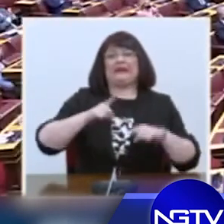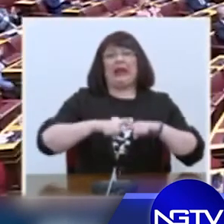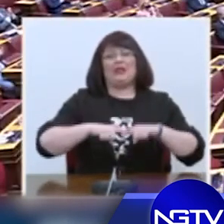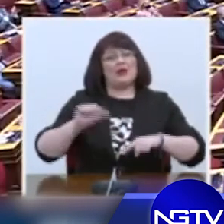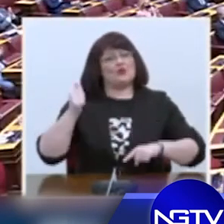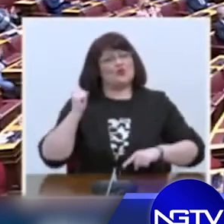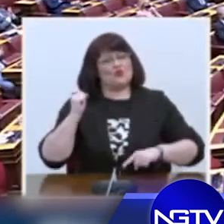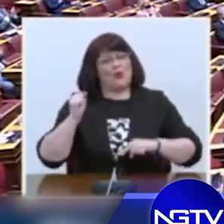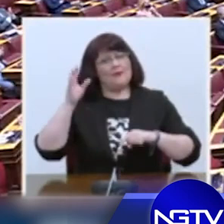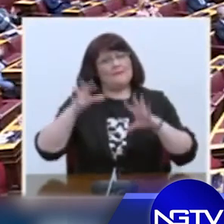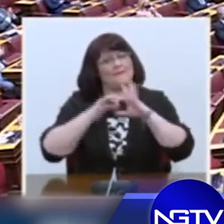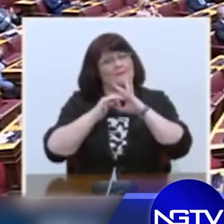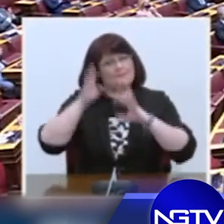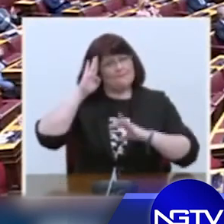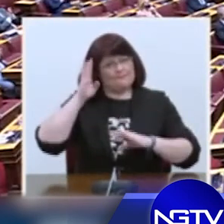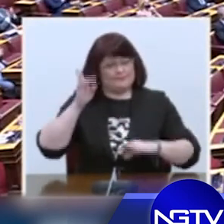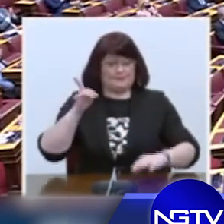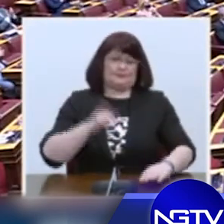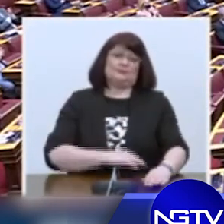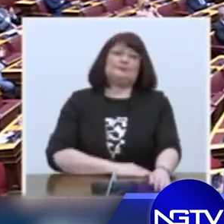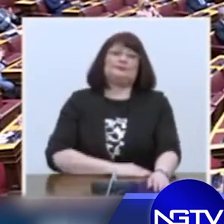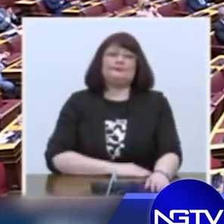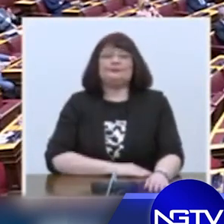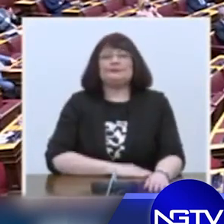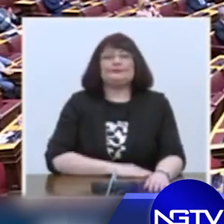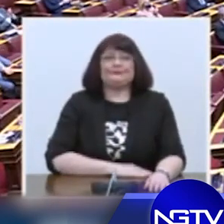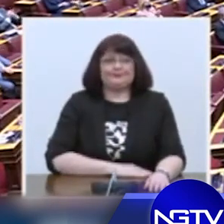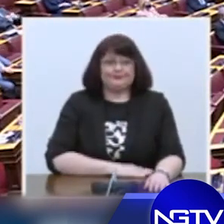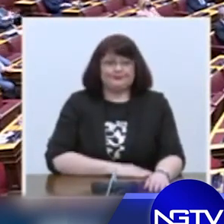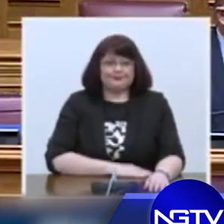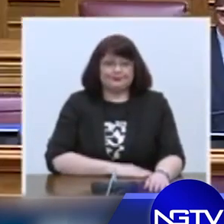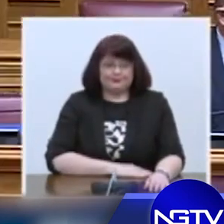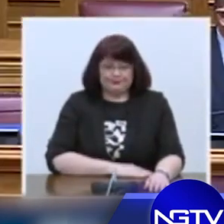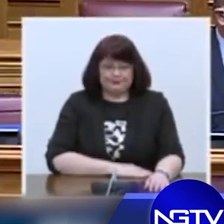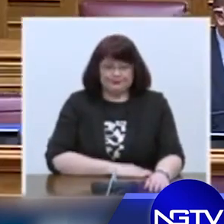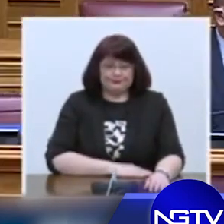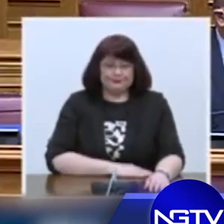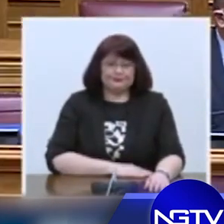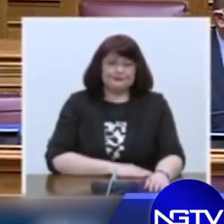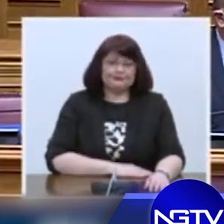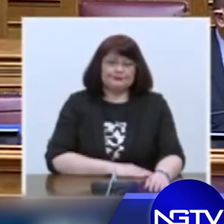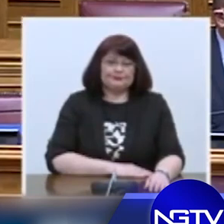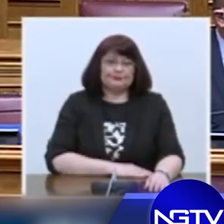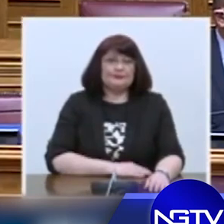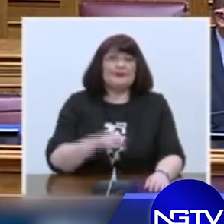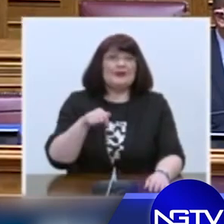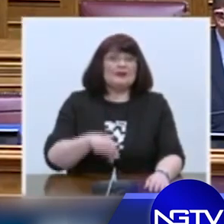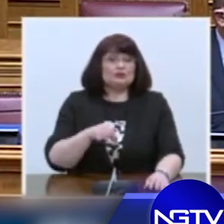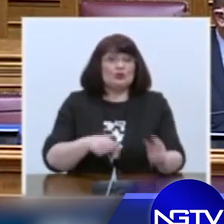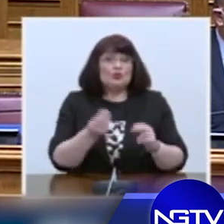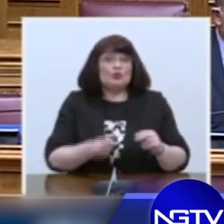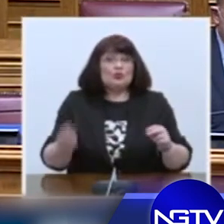συνάψουν ανάλογες συμφωνίες με τις Ηνωμένες Πολιτείες ή να συμπληρώσουν και να επεκτείνουν τις ήδη υφιστάμενες. Δεύτερον, αυτή η